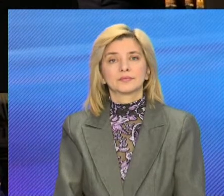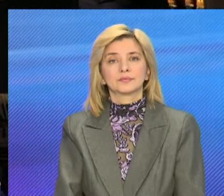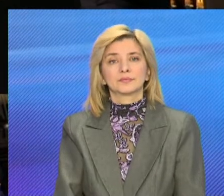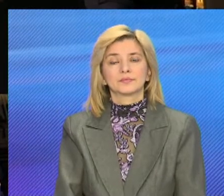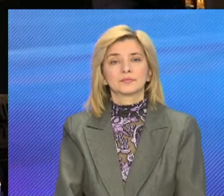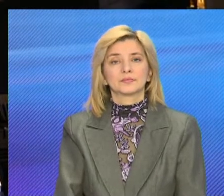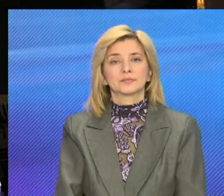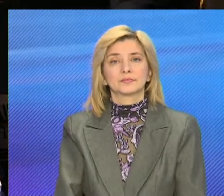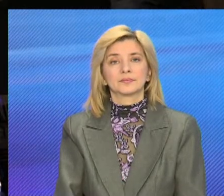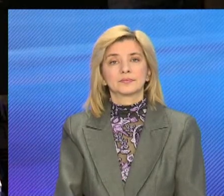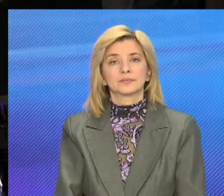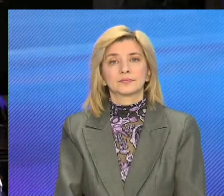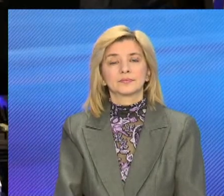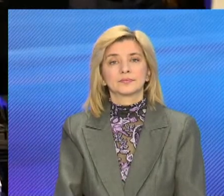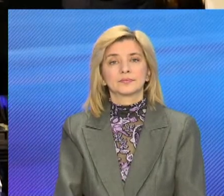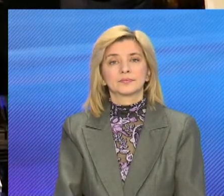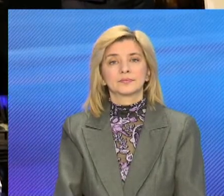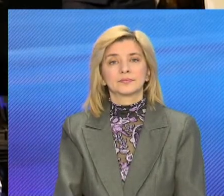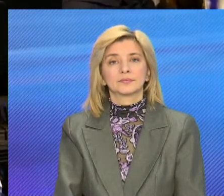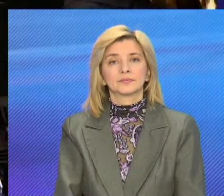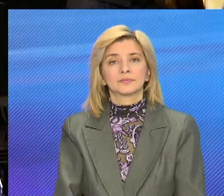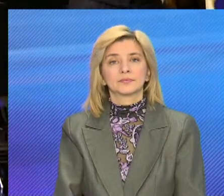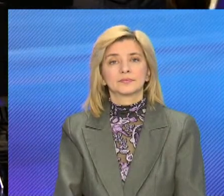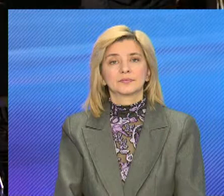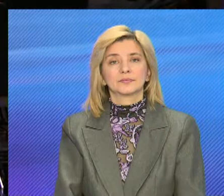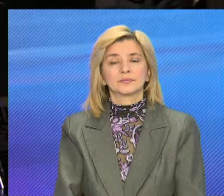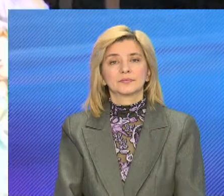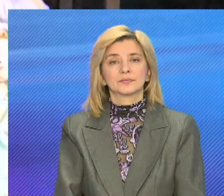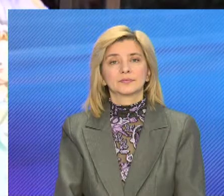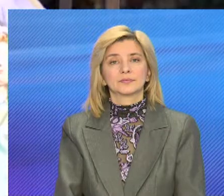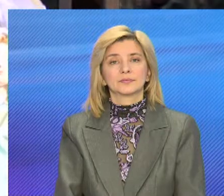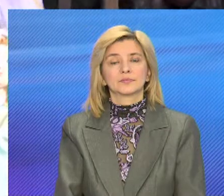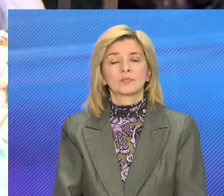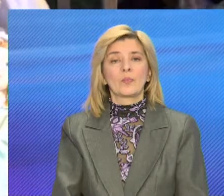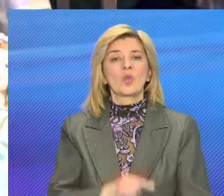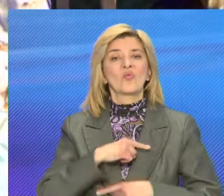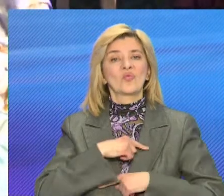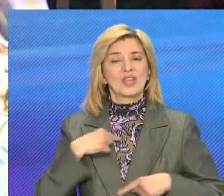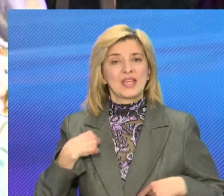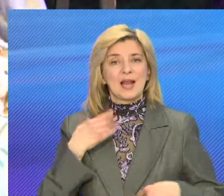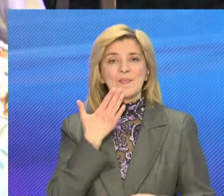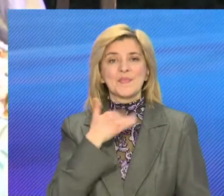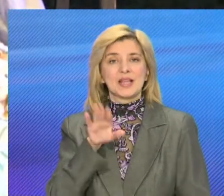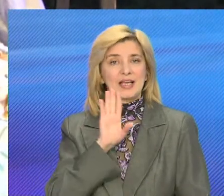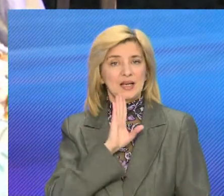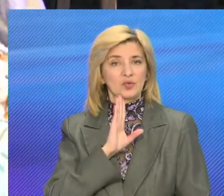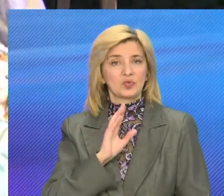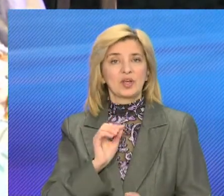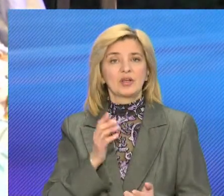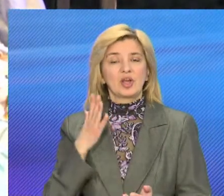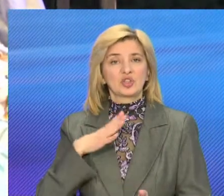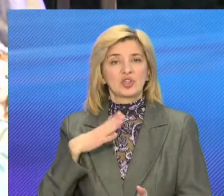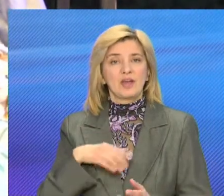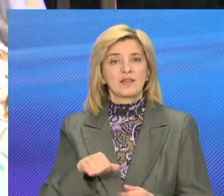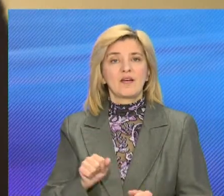У финала телеканале «Милых красунь» чакая полная фиаско,